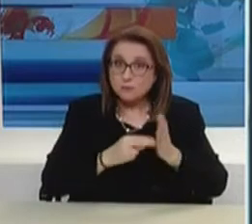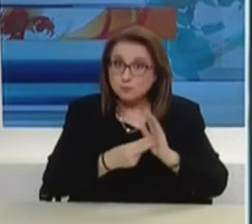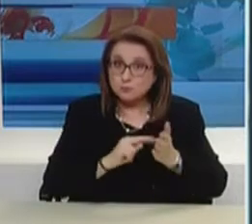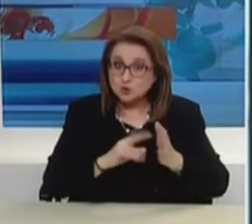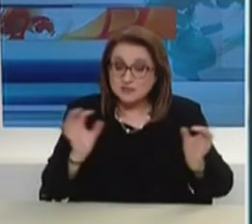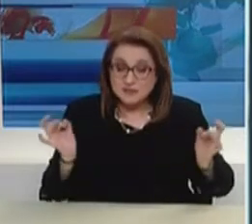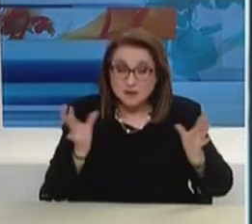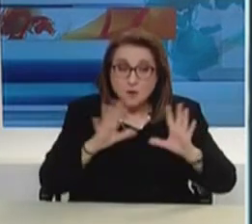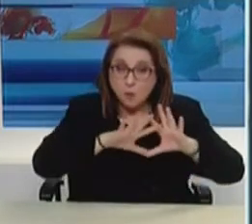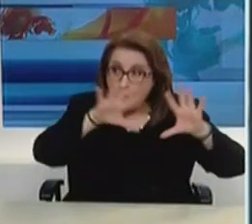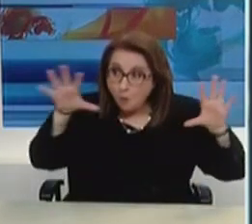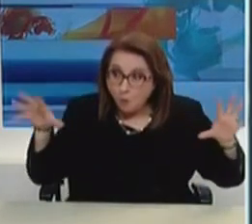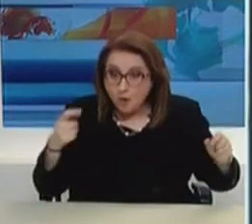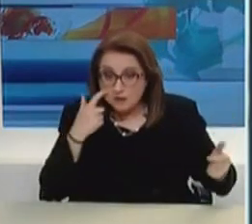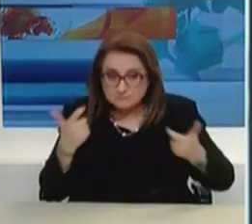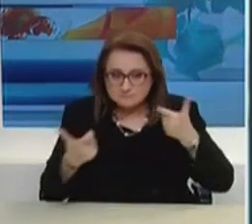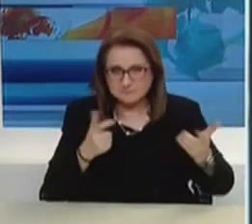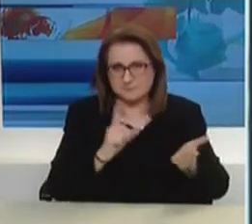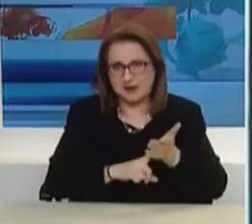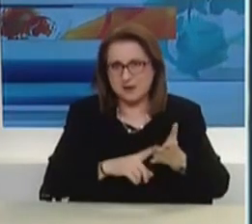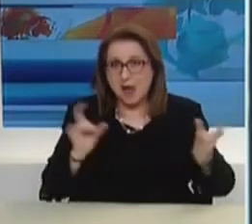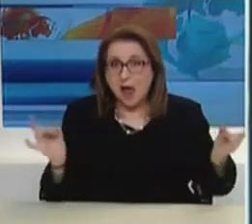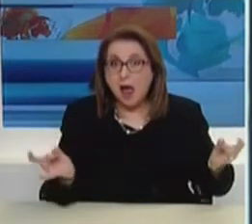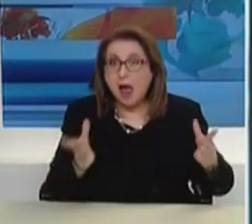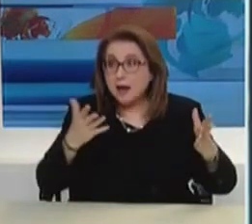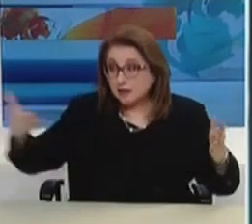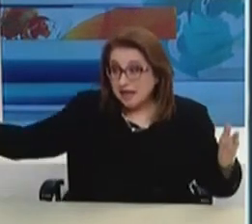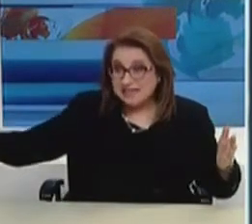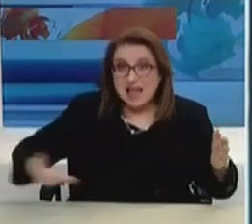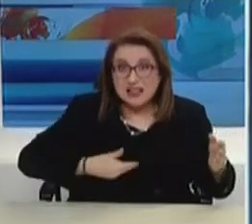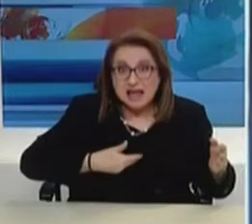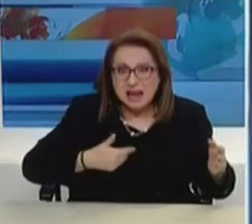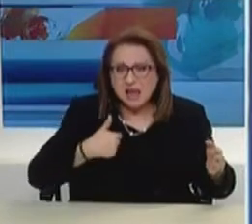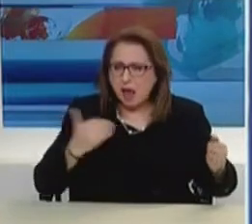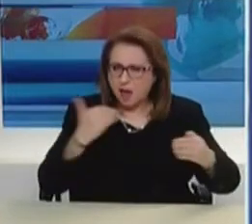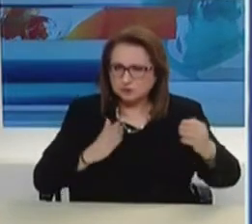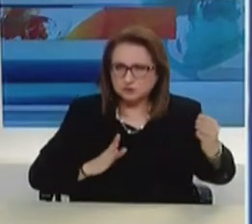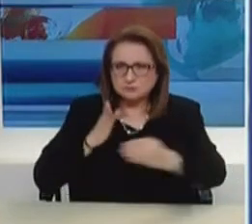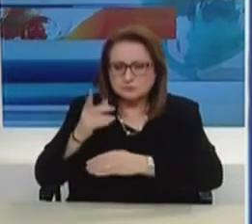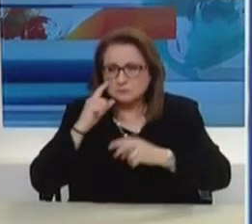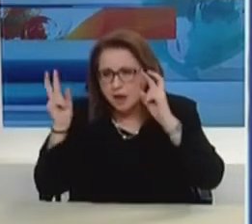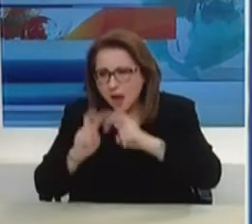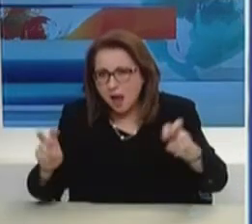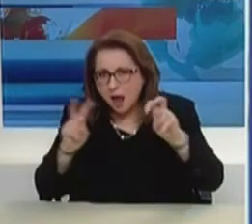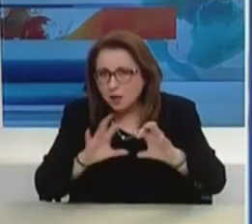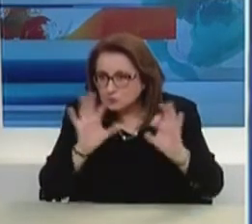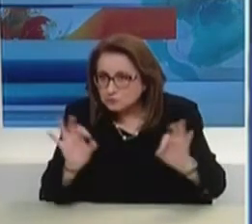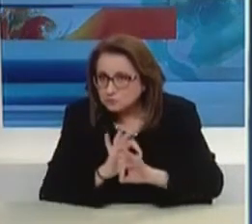πιστέψτε με ότι είναι άμεση και σε κάθε περίπτωση το ζήτημα αυτό το παρατηρούμε σε καθημερινή βάση.